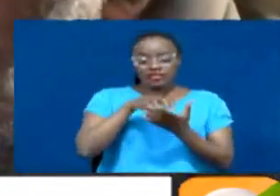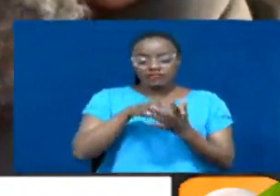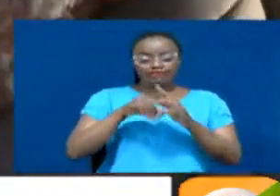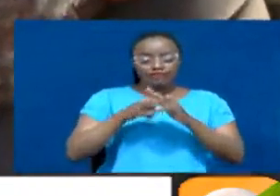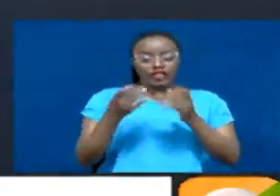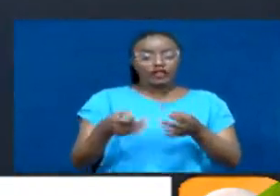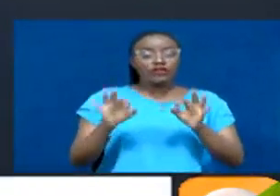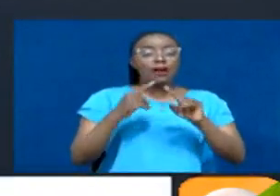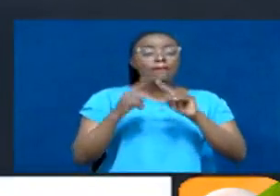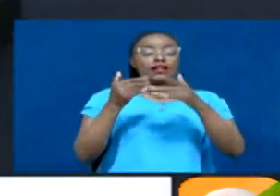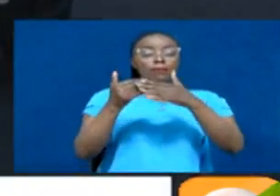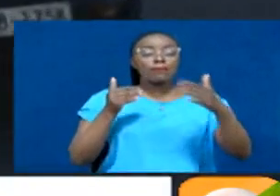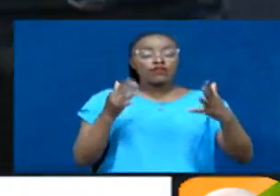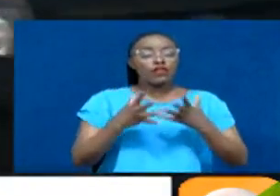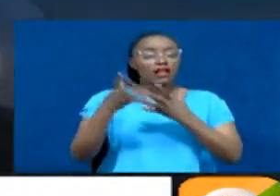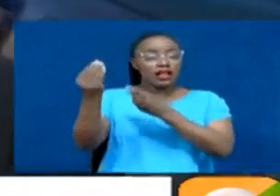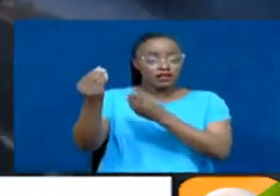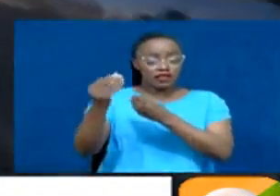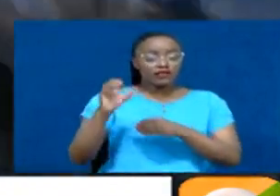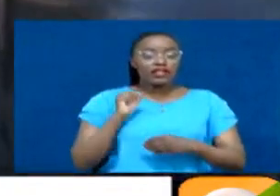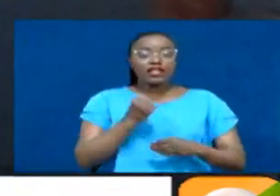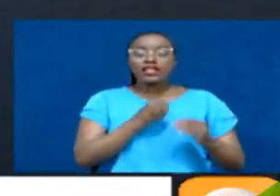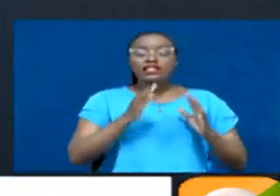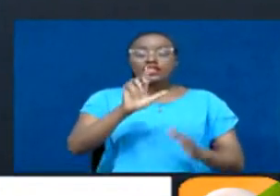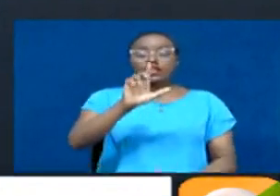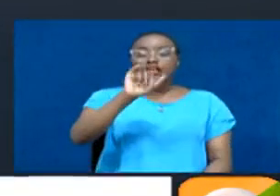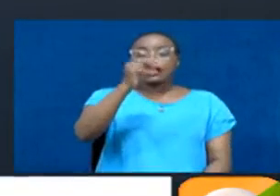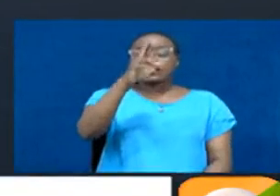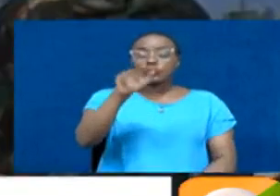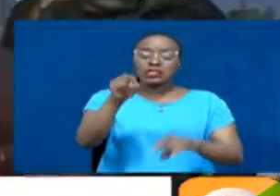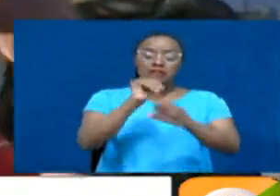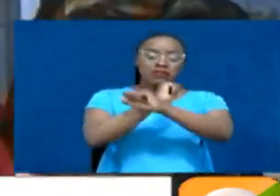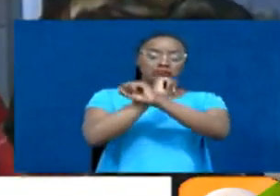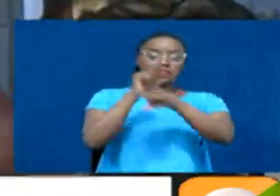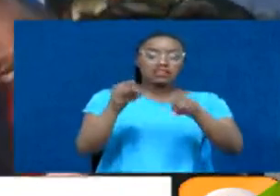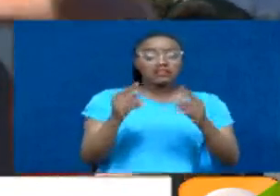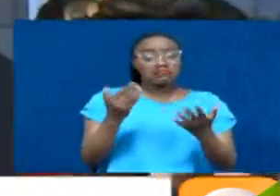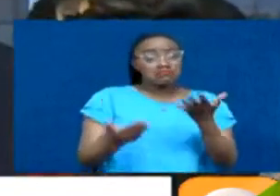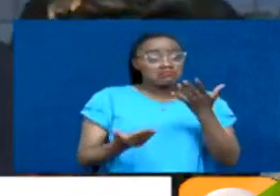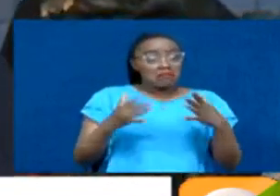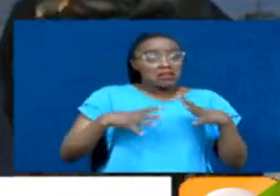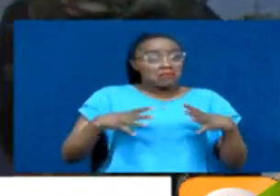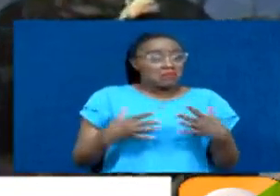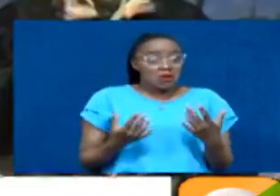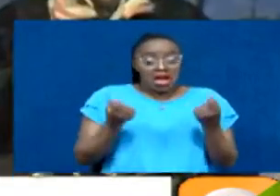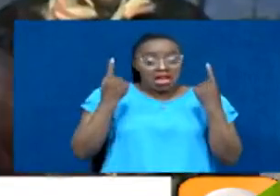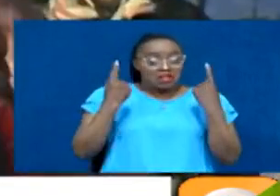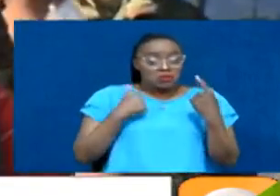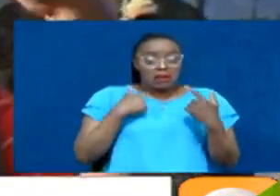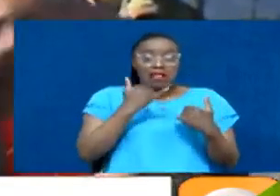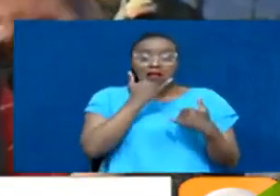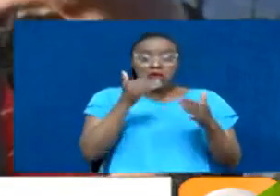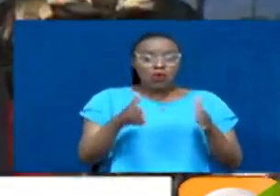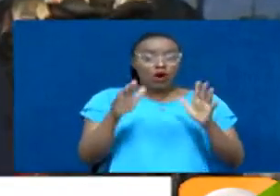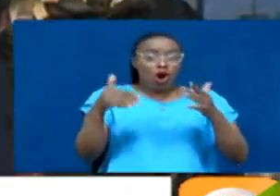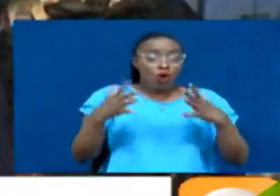rasmi. Lakini kabla ya kuondoka, Seneta Linturi akajitetea. I may have been misquoted or